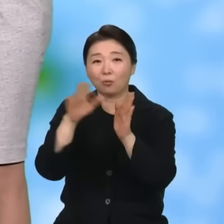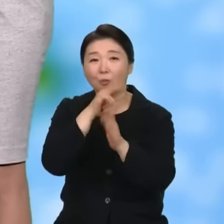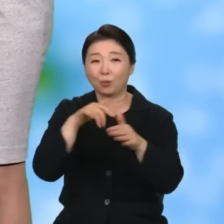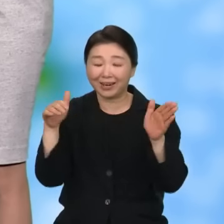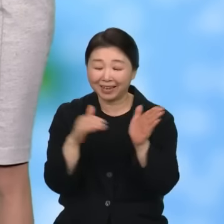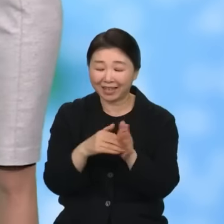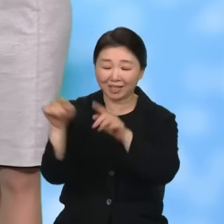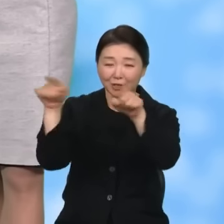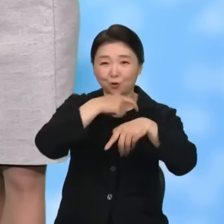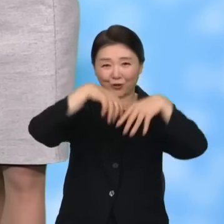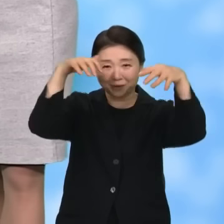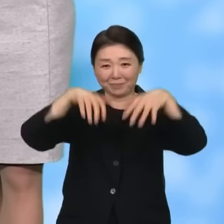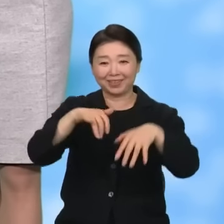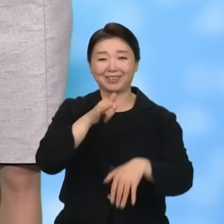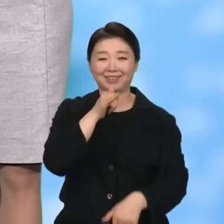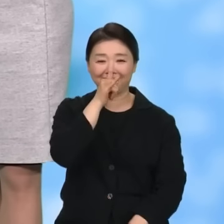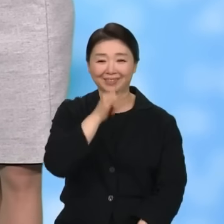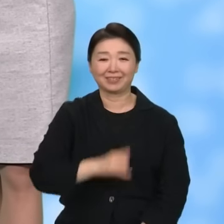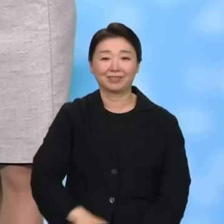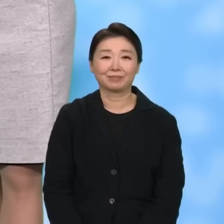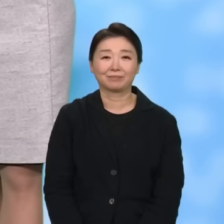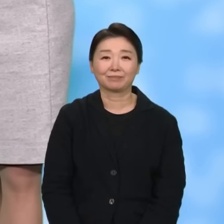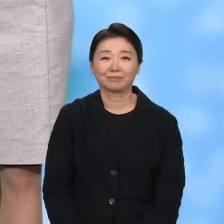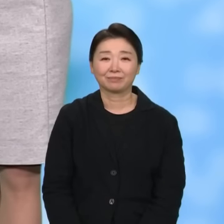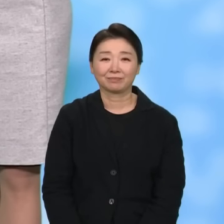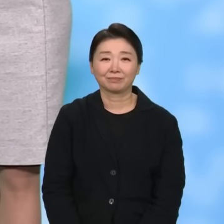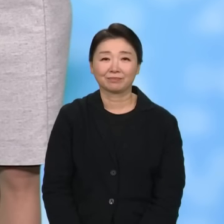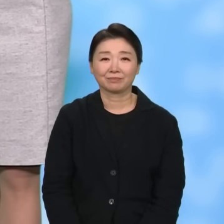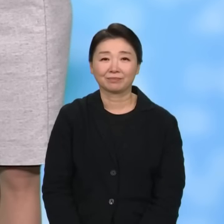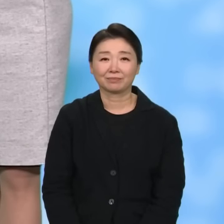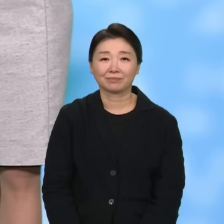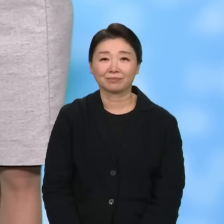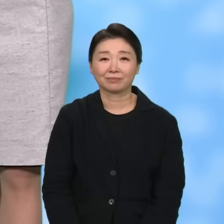전국에 비 소식이 있겠습니다. 날씨였습니다.